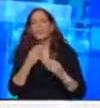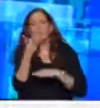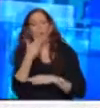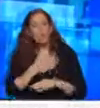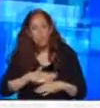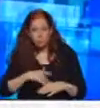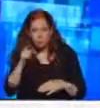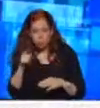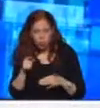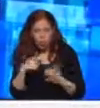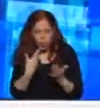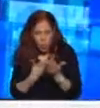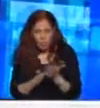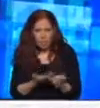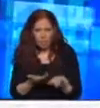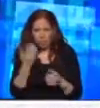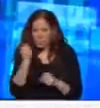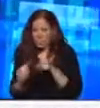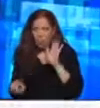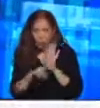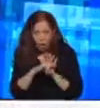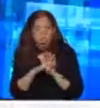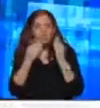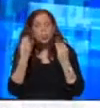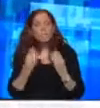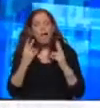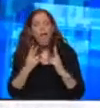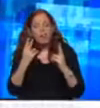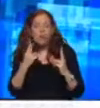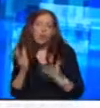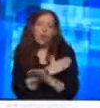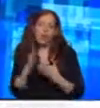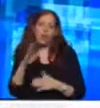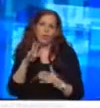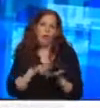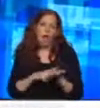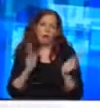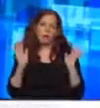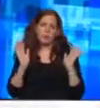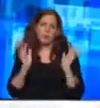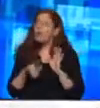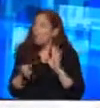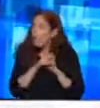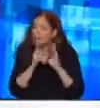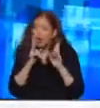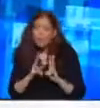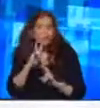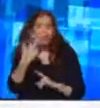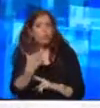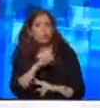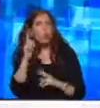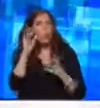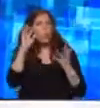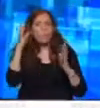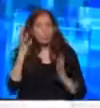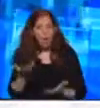שהוא יביא למעשים, יעצה חוק שמעכב את החלטת בגץ, לעכב את החלטת בגץ, חוק של עיכוב ביצוע 3 שנים, זה לא משהו מופרך,